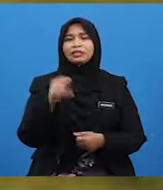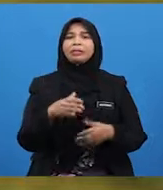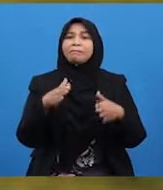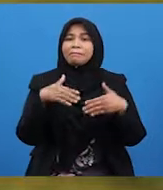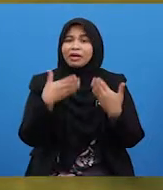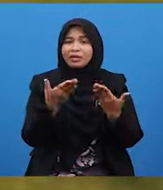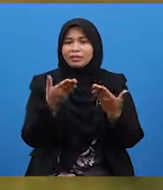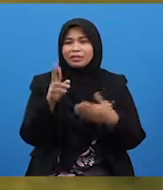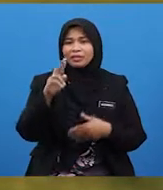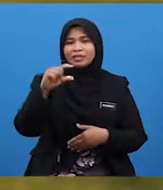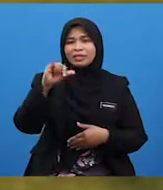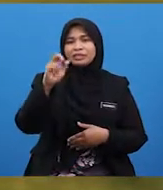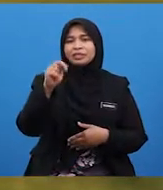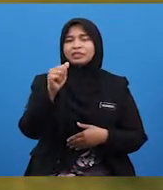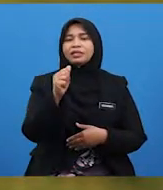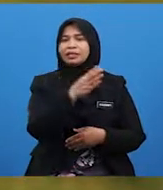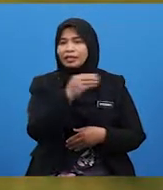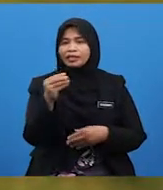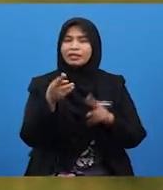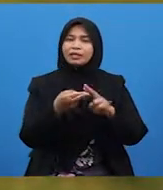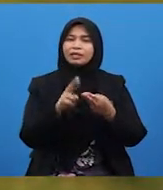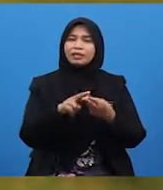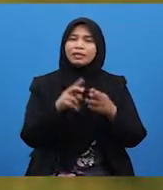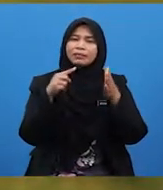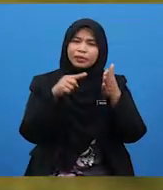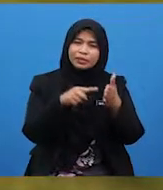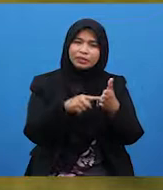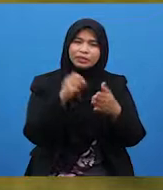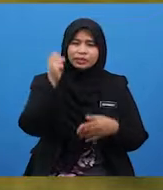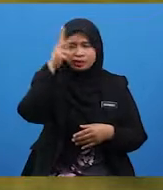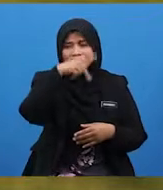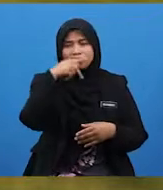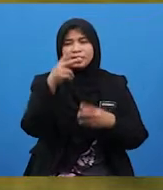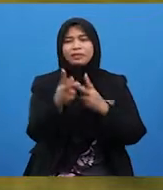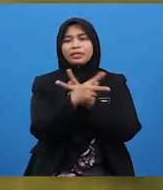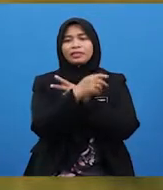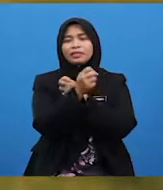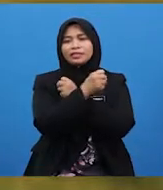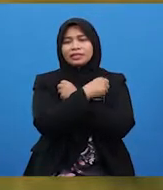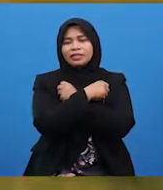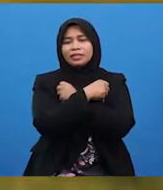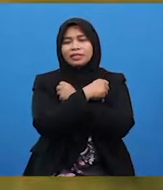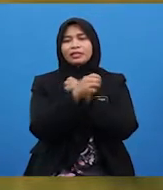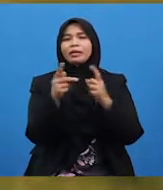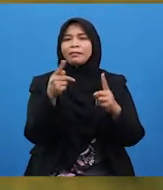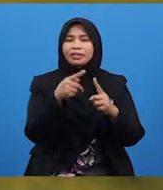bagaimanakah Regina dan rakan-rakannya menunjukkan sikap kasih sayang terhadap